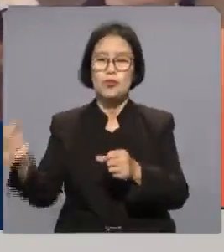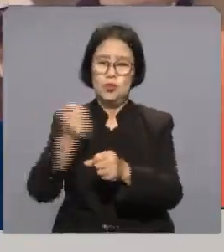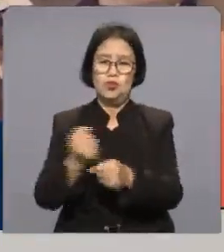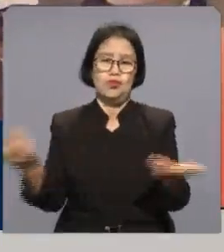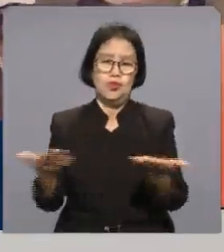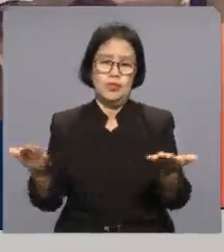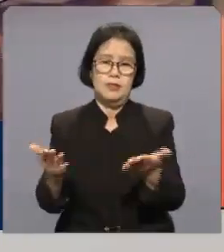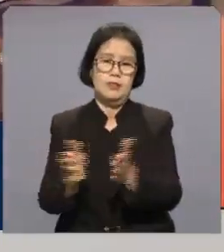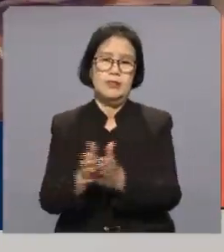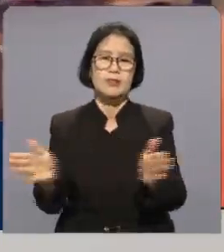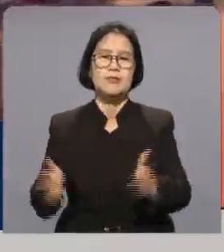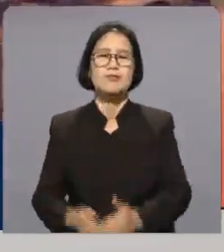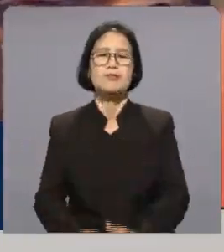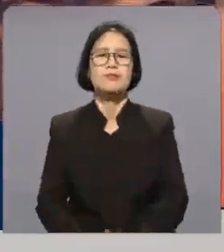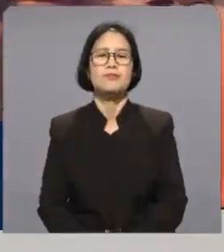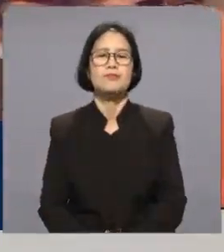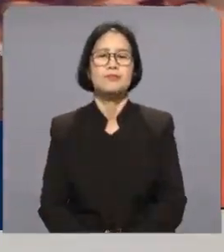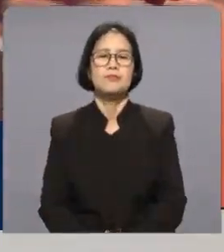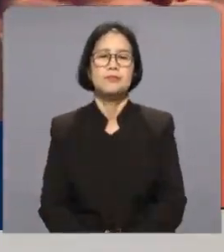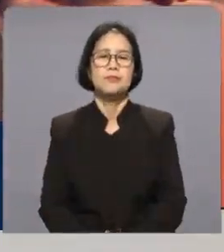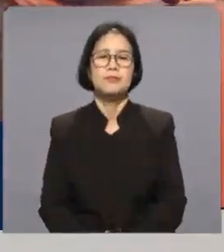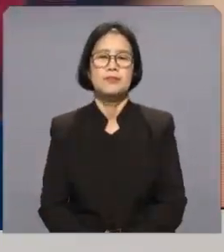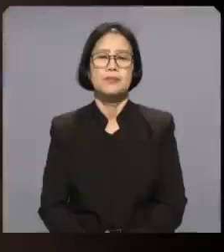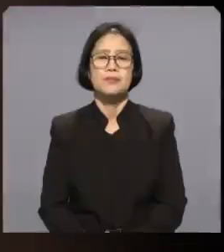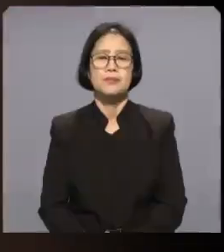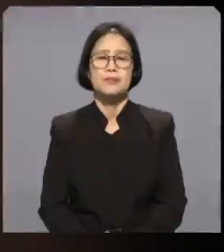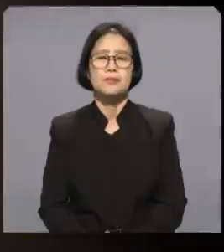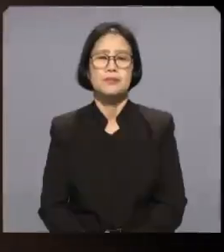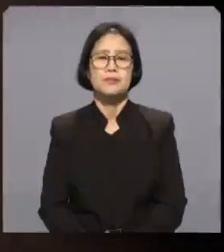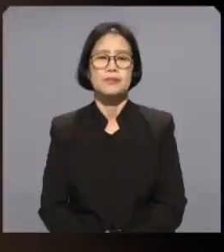있습니다. 첫 소식 황정환 기자입니다.